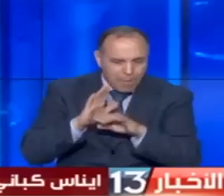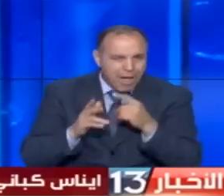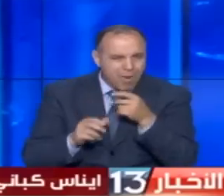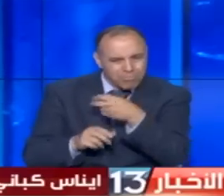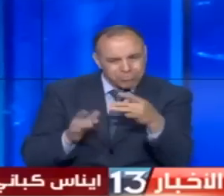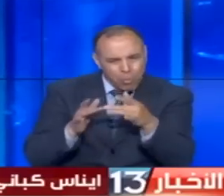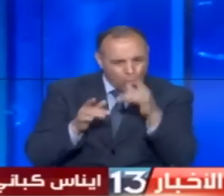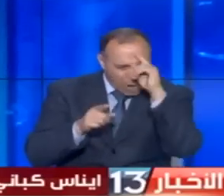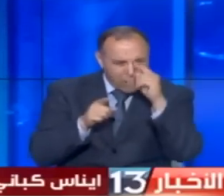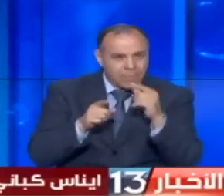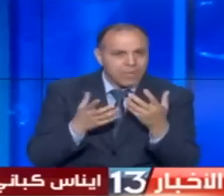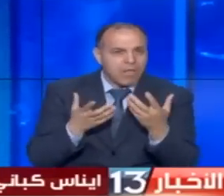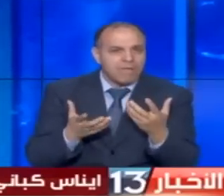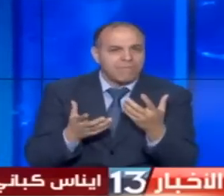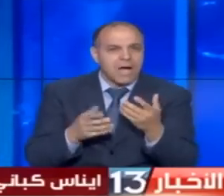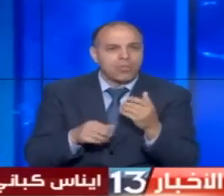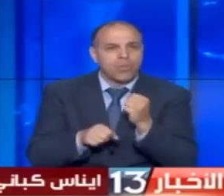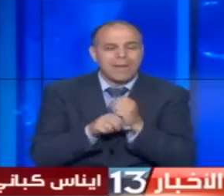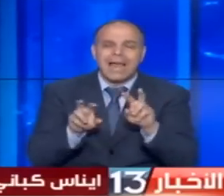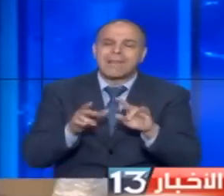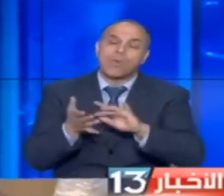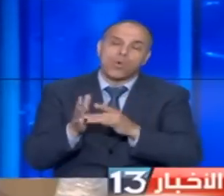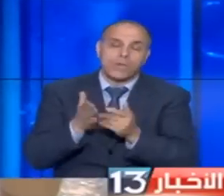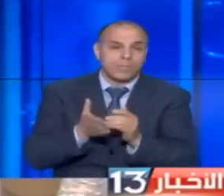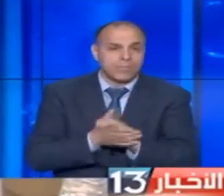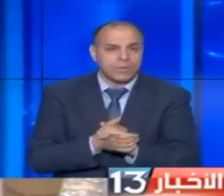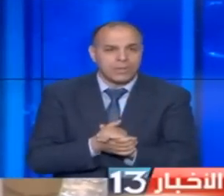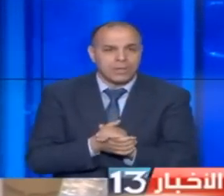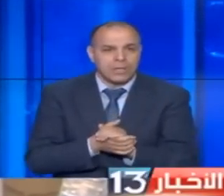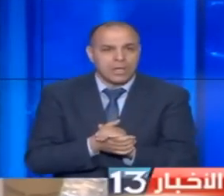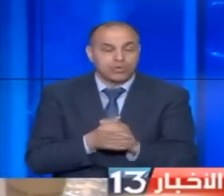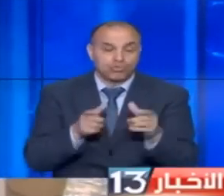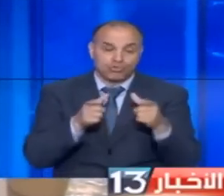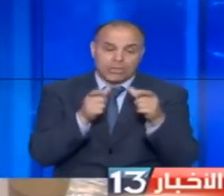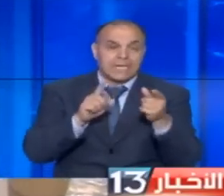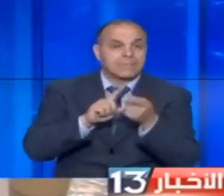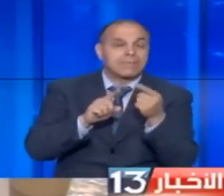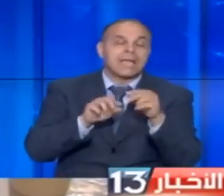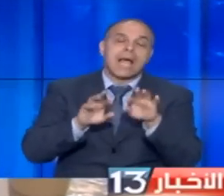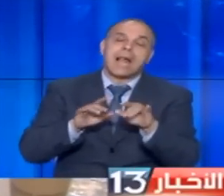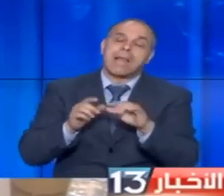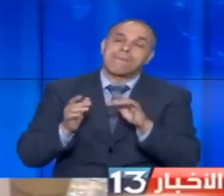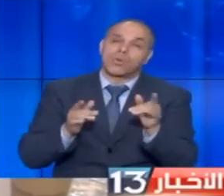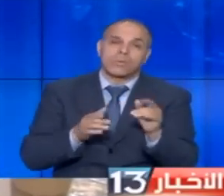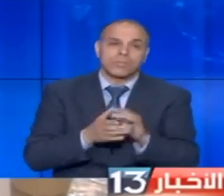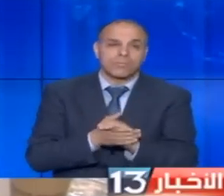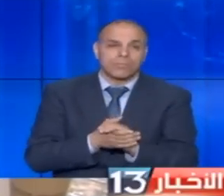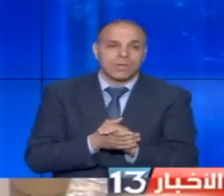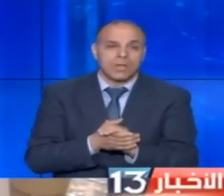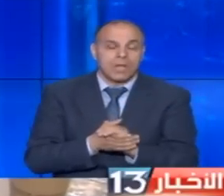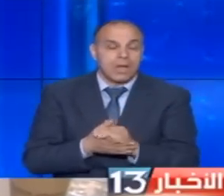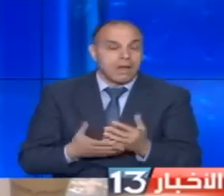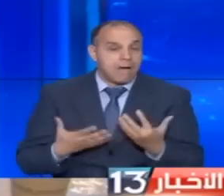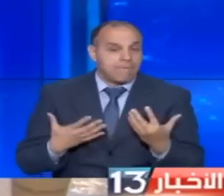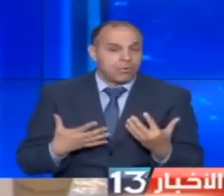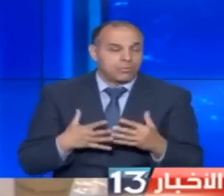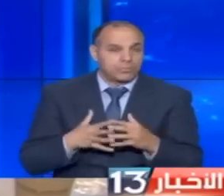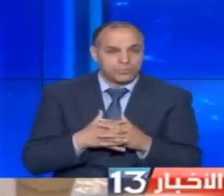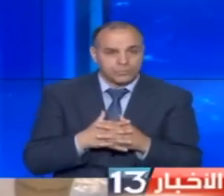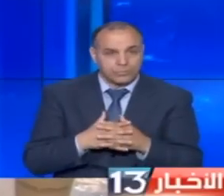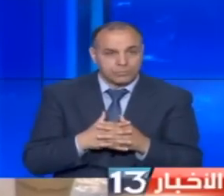حاجتنا خاصه في الدنيا الا متاع الاعلاميه احنا شركه مختصه في الاعلاميه اه بخاصه بالماء اه